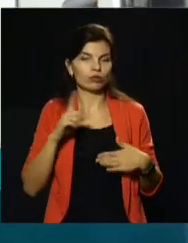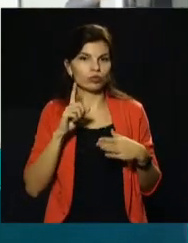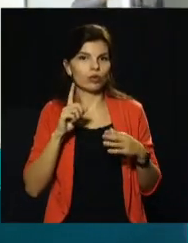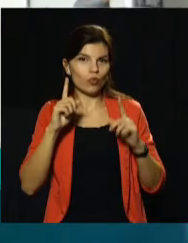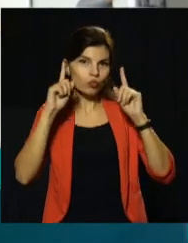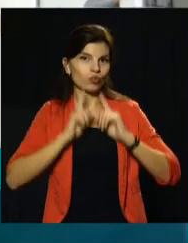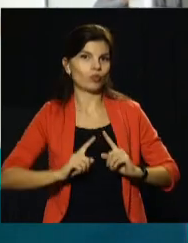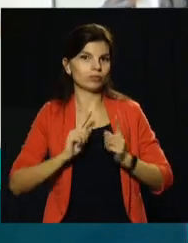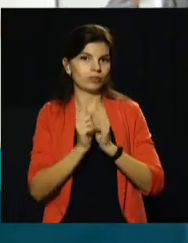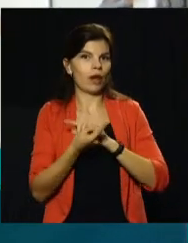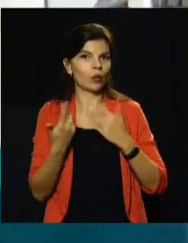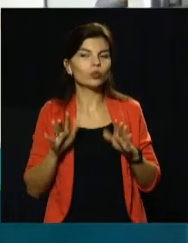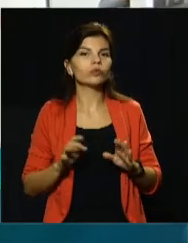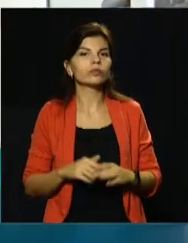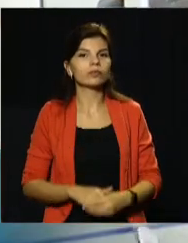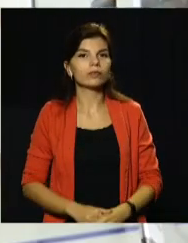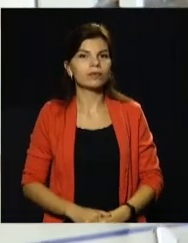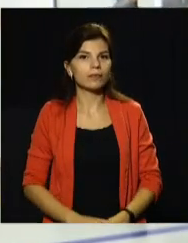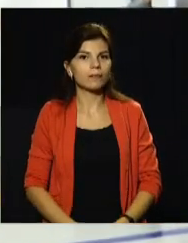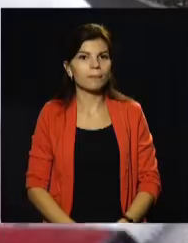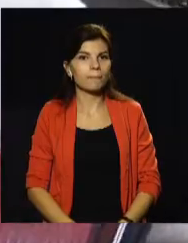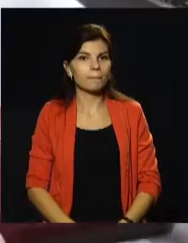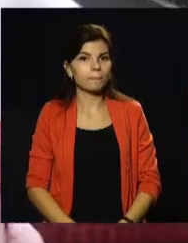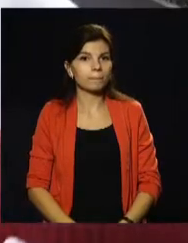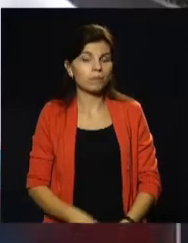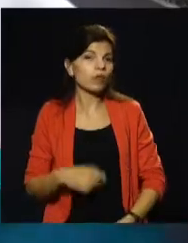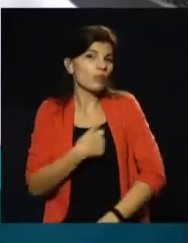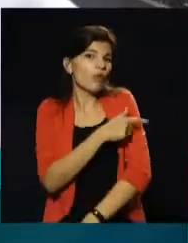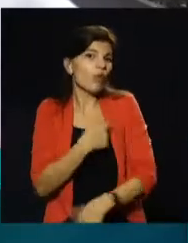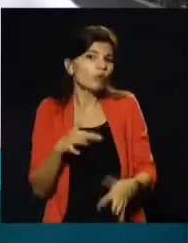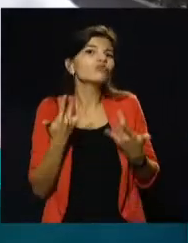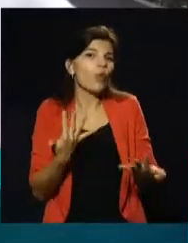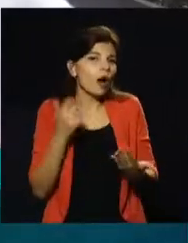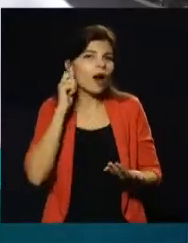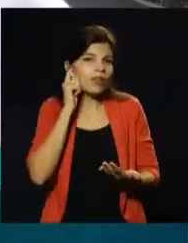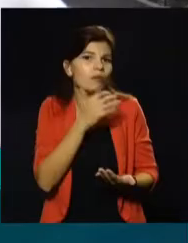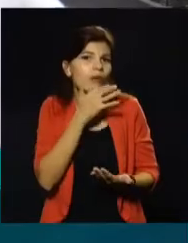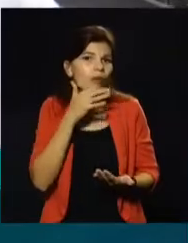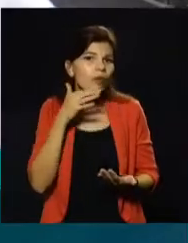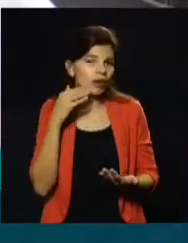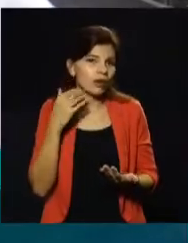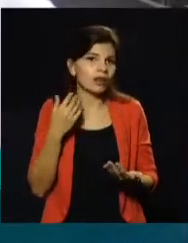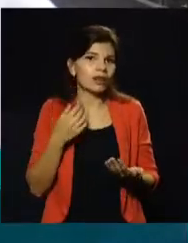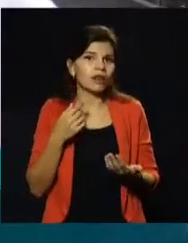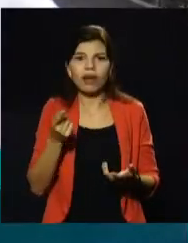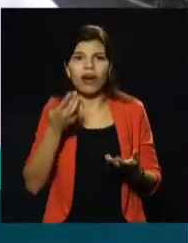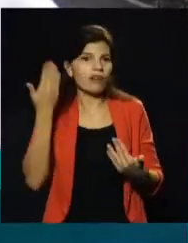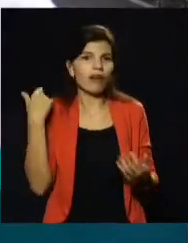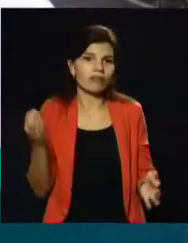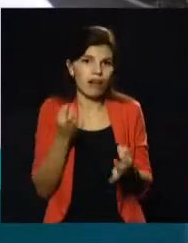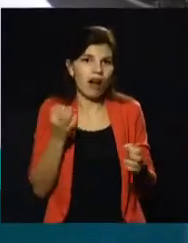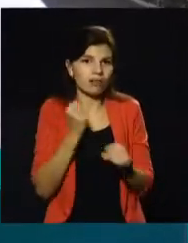всю поліклініку, а не тільки на вход. У больниці скільки років, тут как бы, конкретно